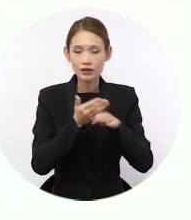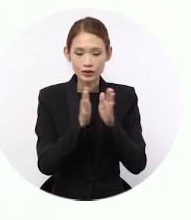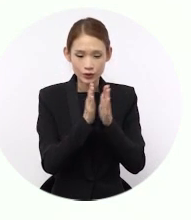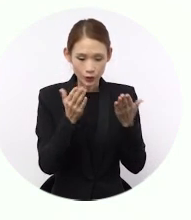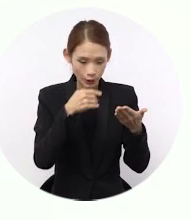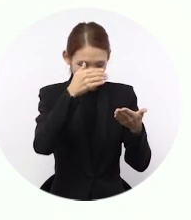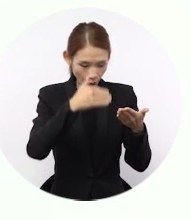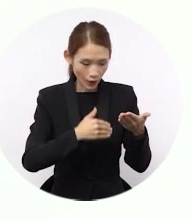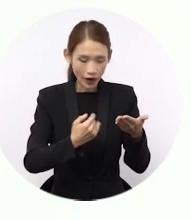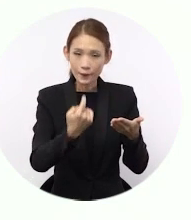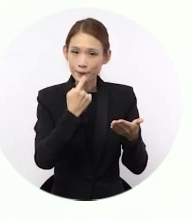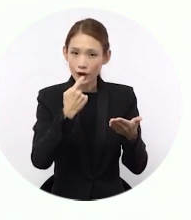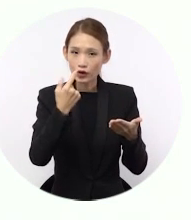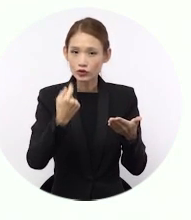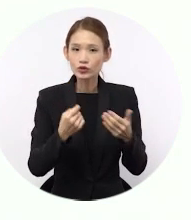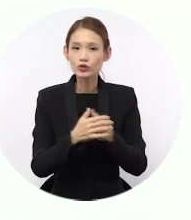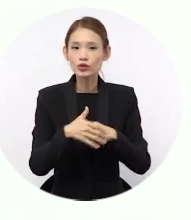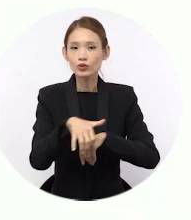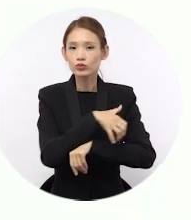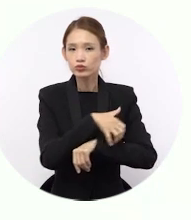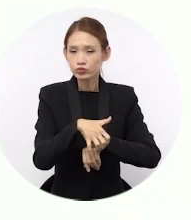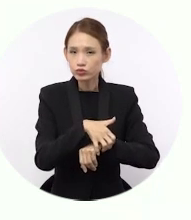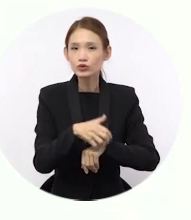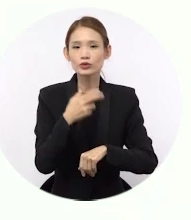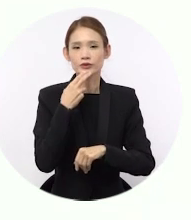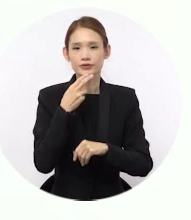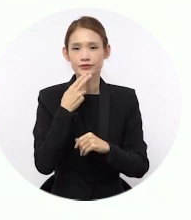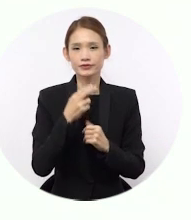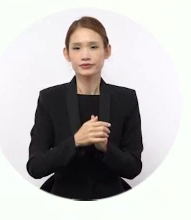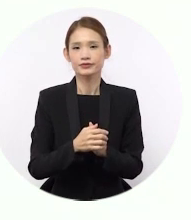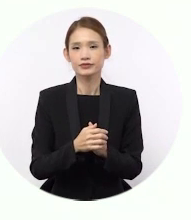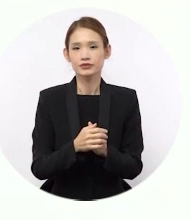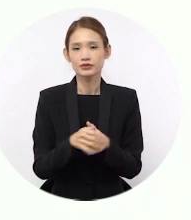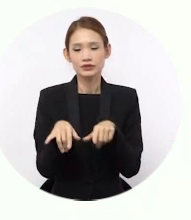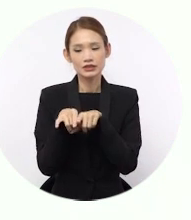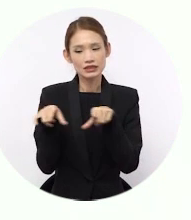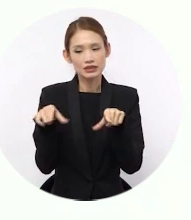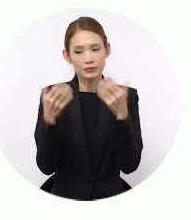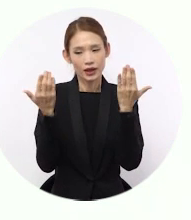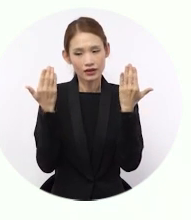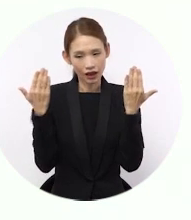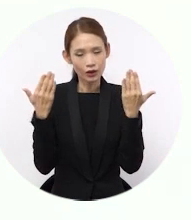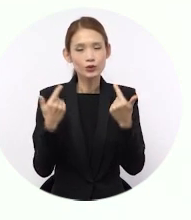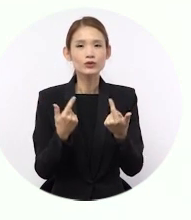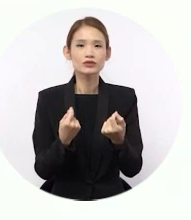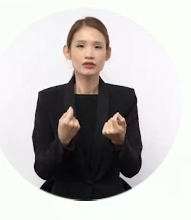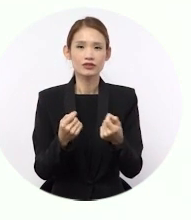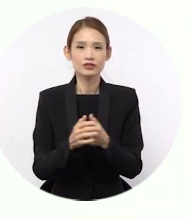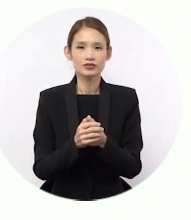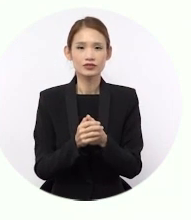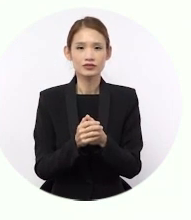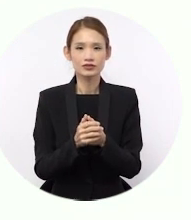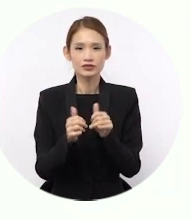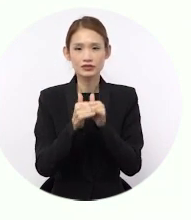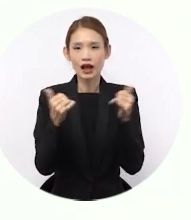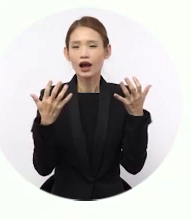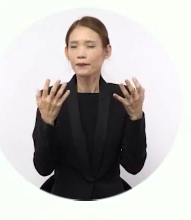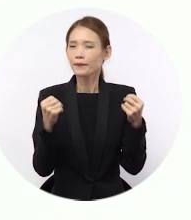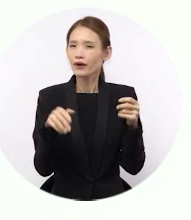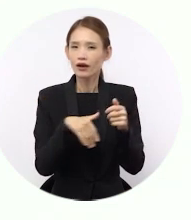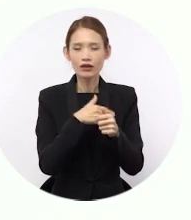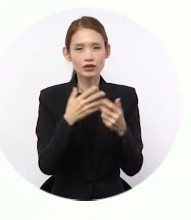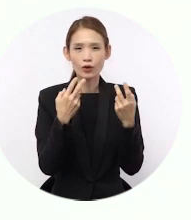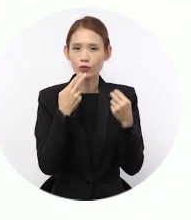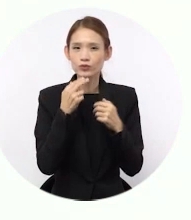건 똑같으니까 불만족할 만한 부분은 없는데 일반 학교처럼 사람이 많진 않아서